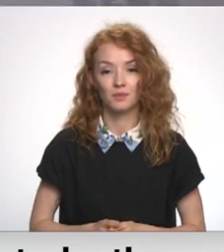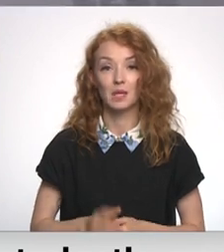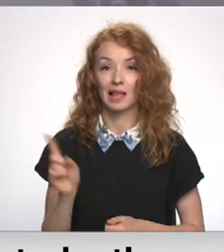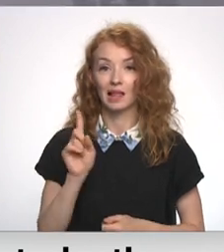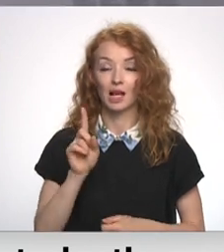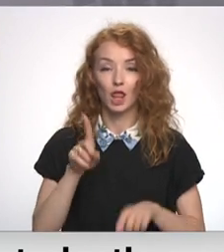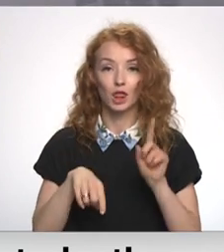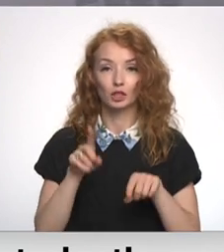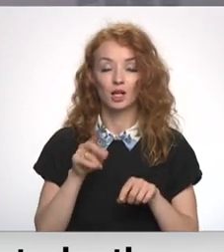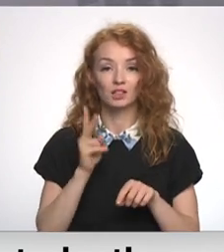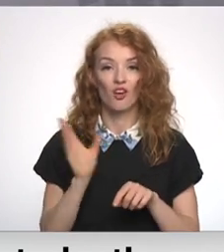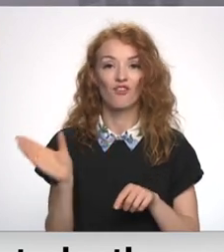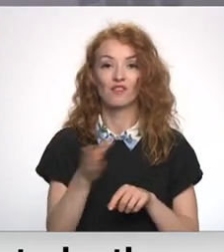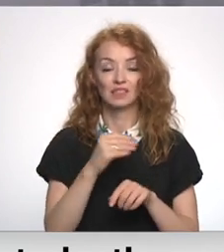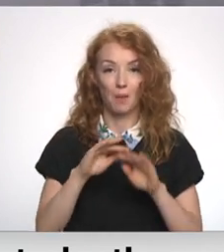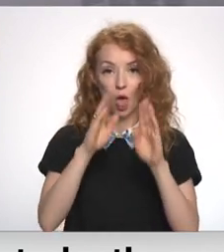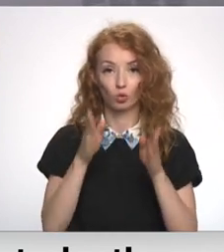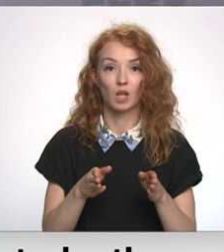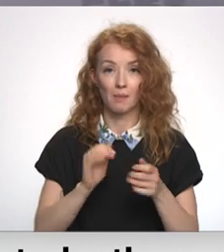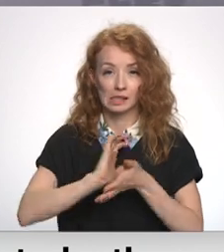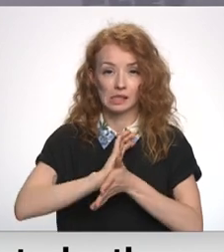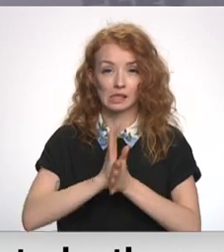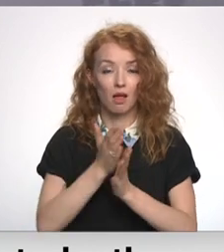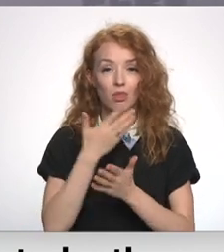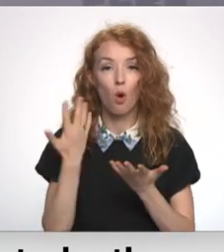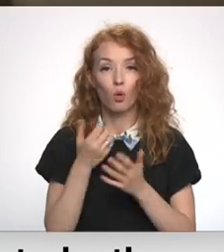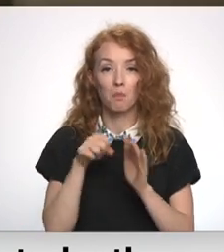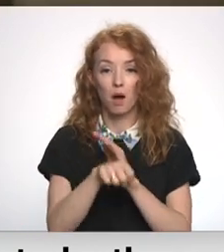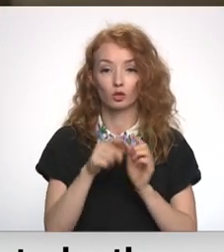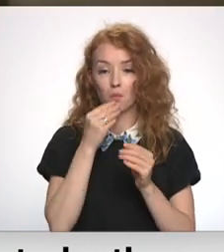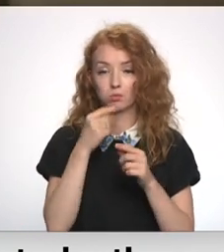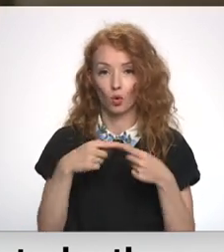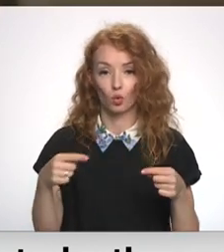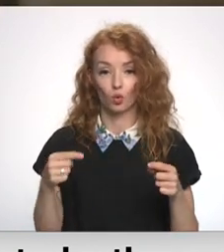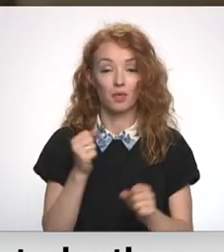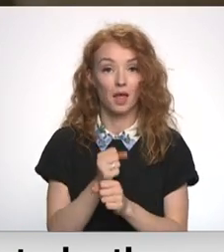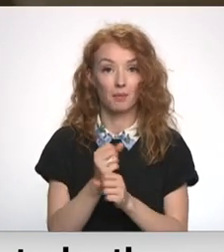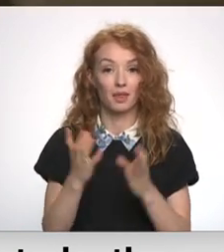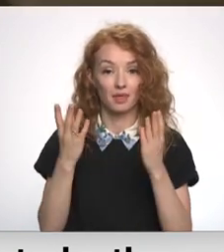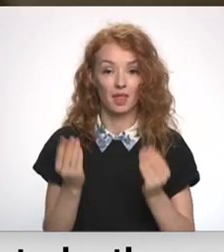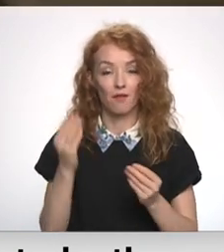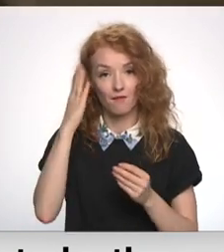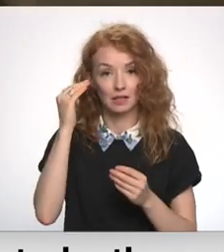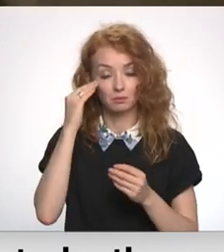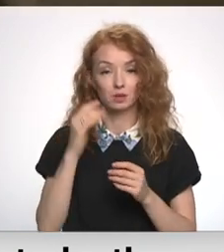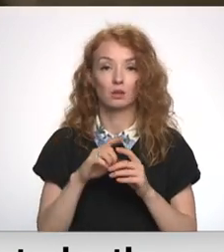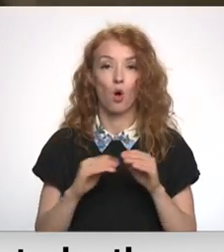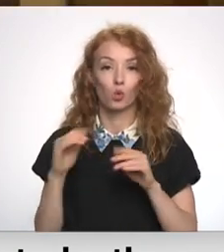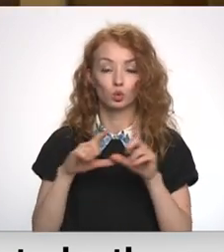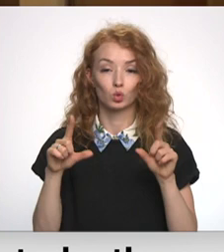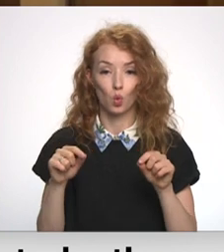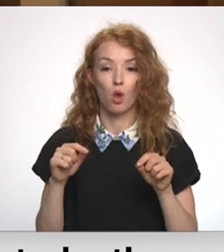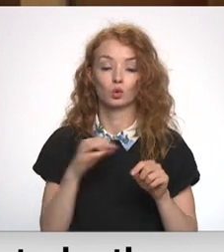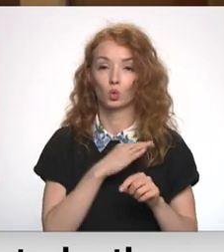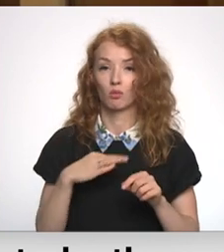Ir arī tā, ka visiem leduskapī vietas nepietiek, nav kur likt produktus. Darba dienās Ventspils augstskolas studentu viesnīcas